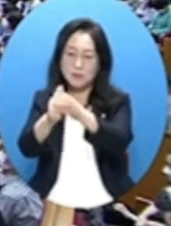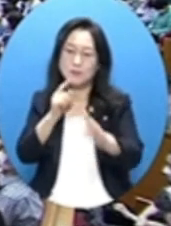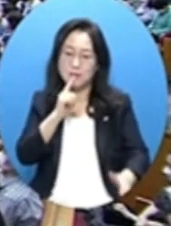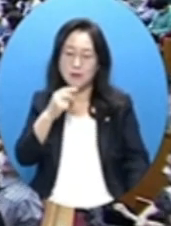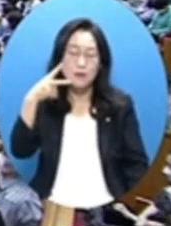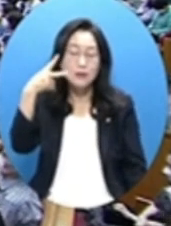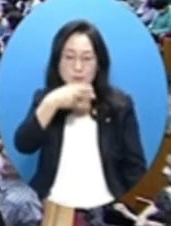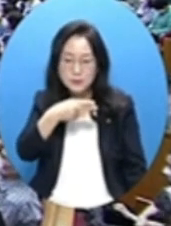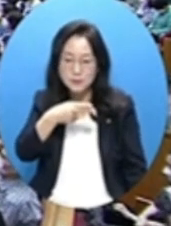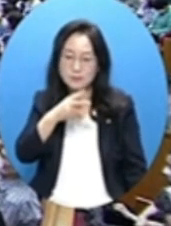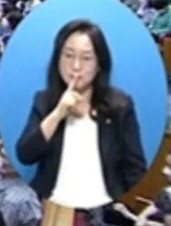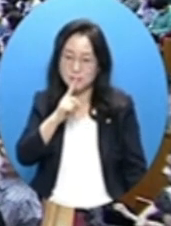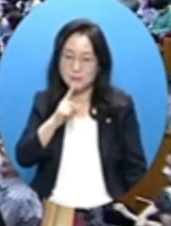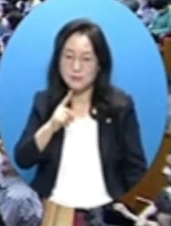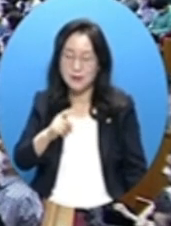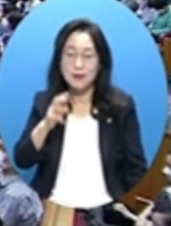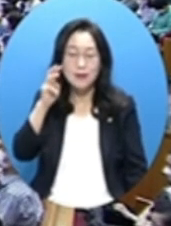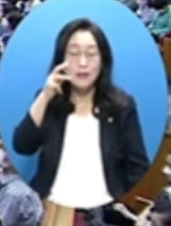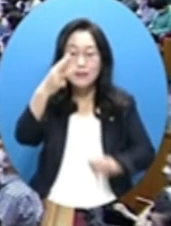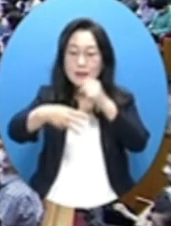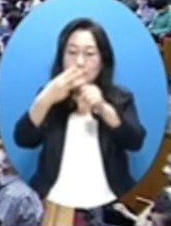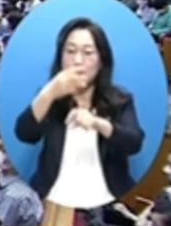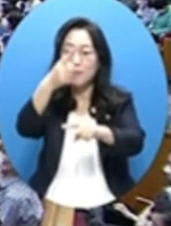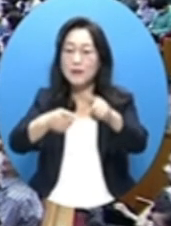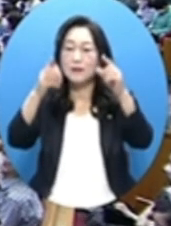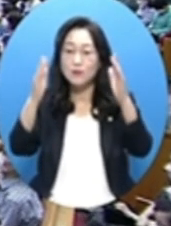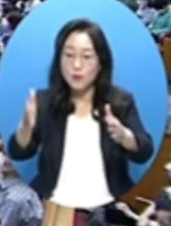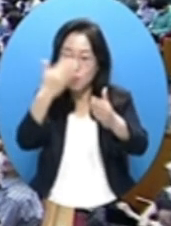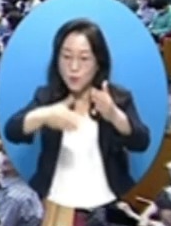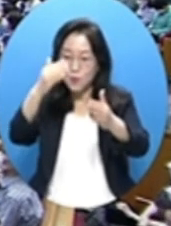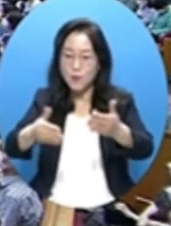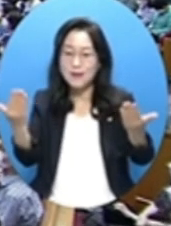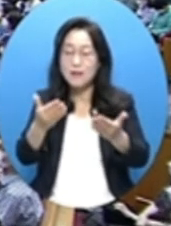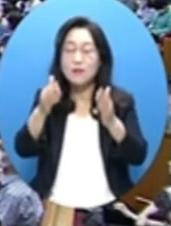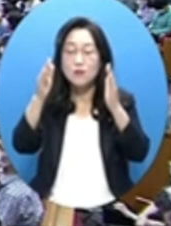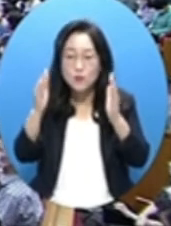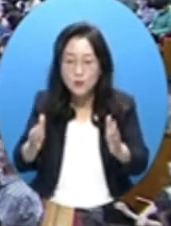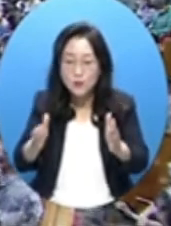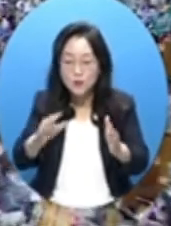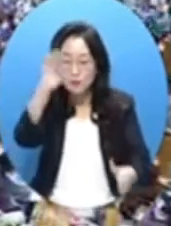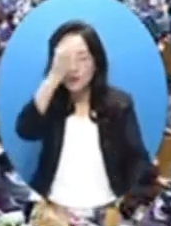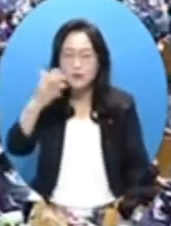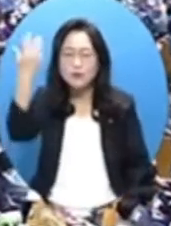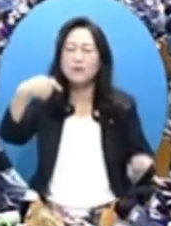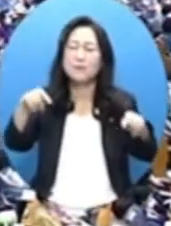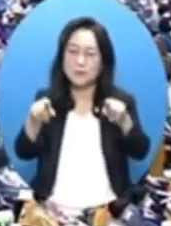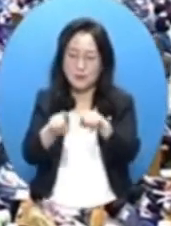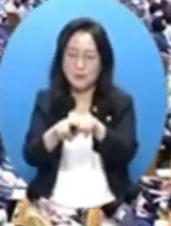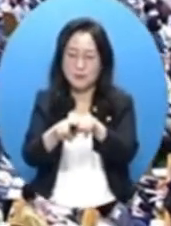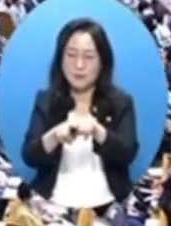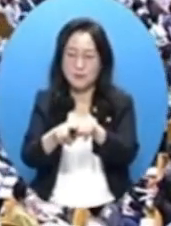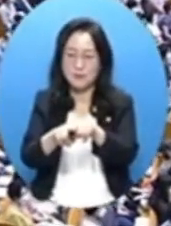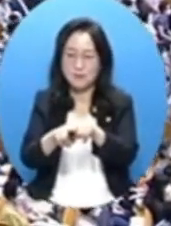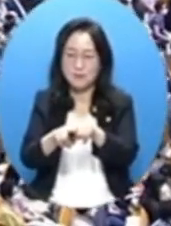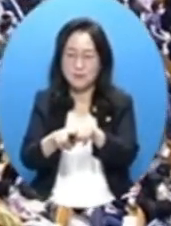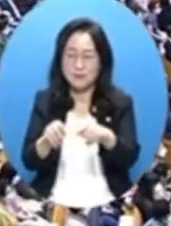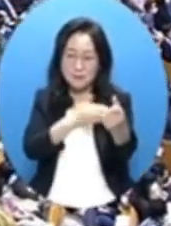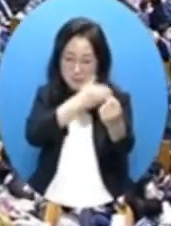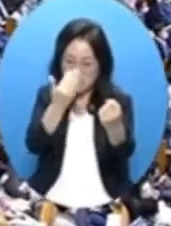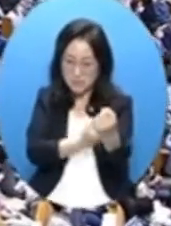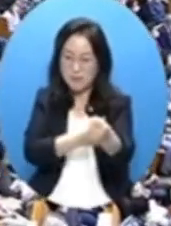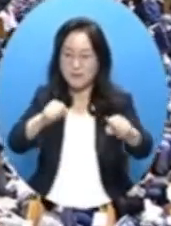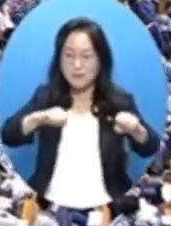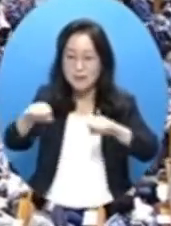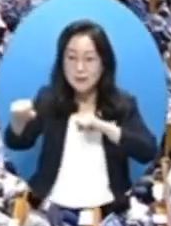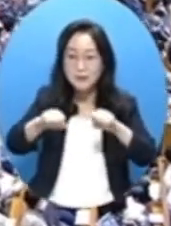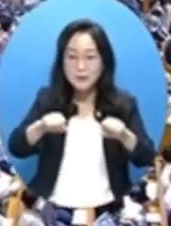있습니다. 3년 반 공생의 사역에 성령님이 함께 하셨습니다. 성령님과 함께 하시며 능력을 행하시고